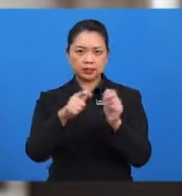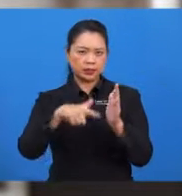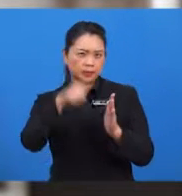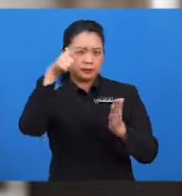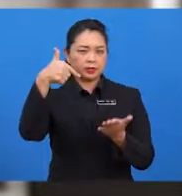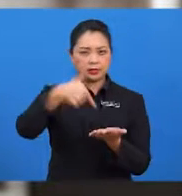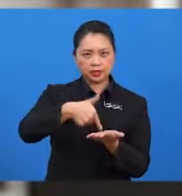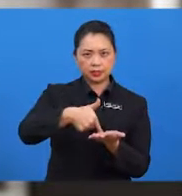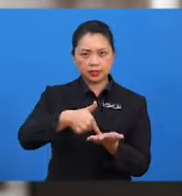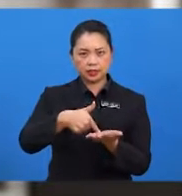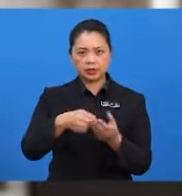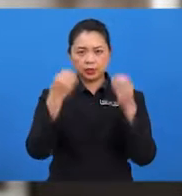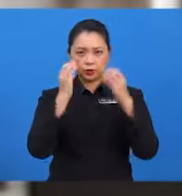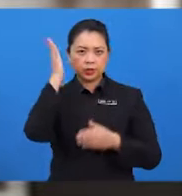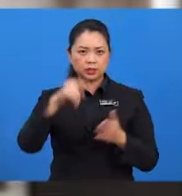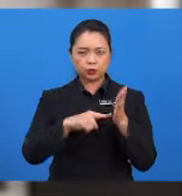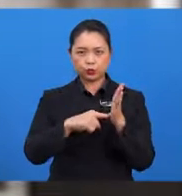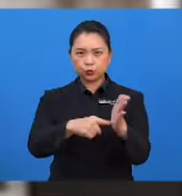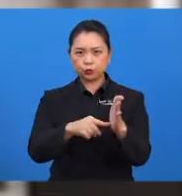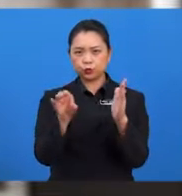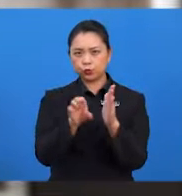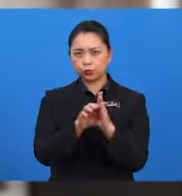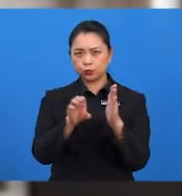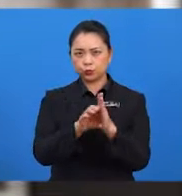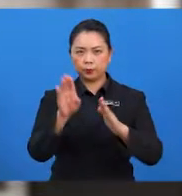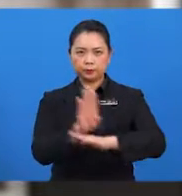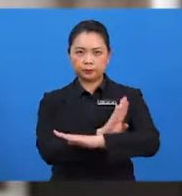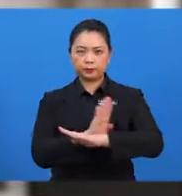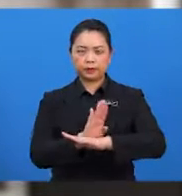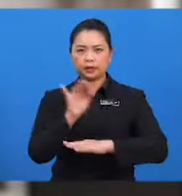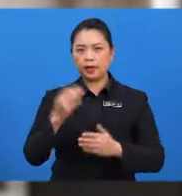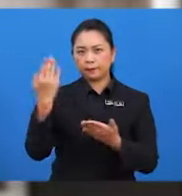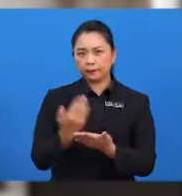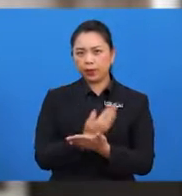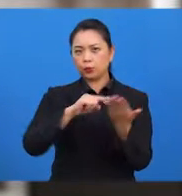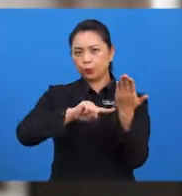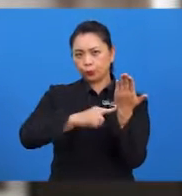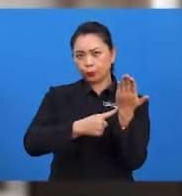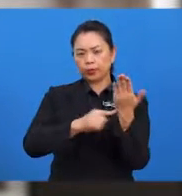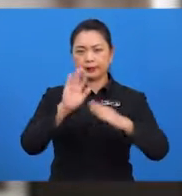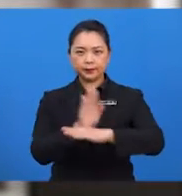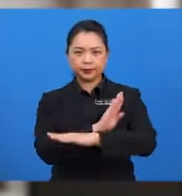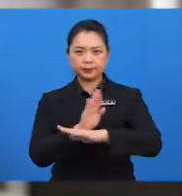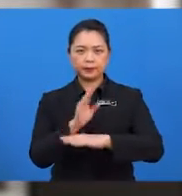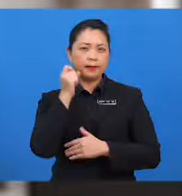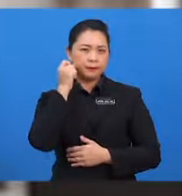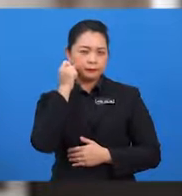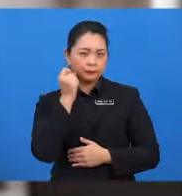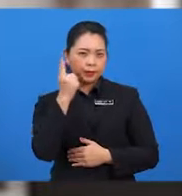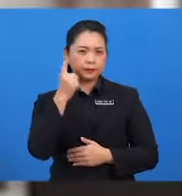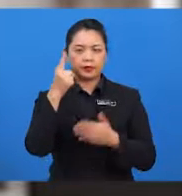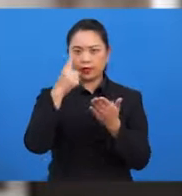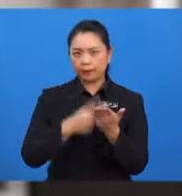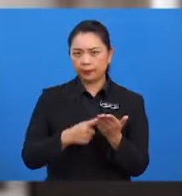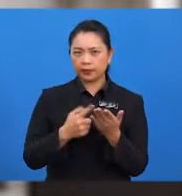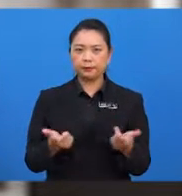lanjut, cikgu akan menunjukkan situasi contoh perniagaan yang baharu memerlukan perniagaan. Fahamkan apa yang